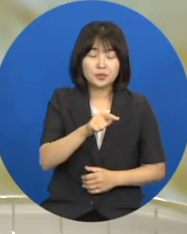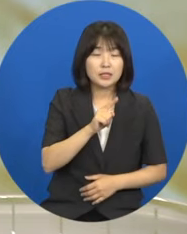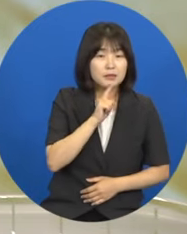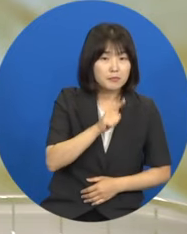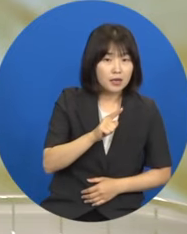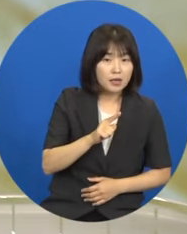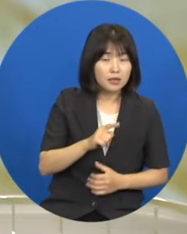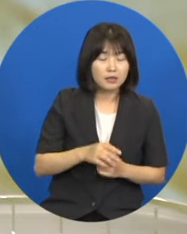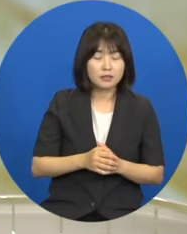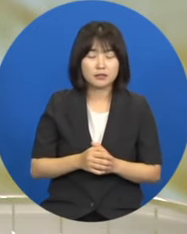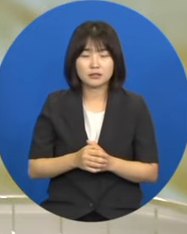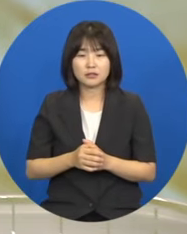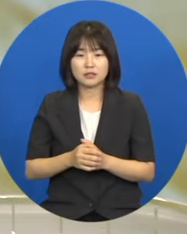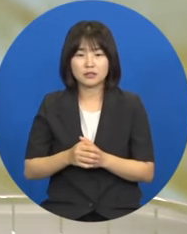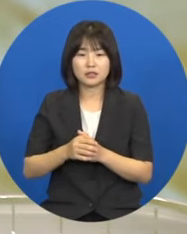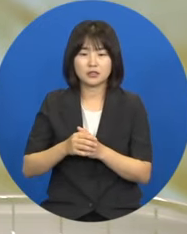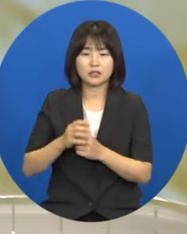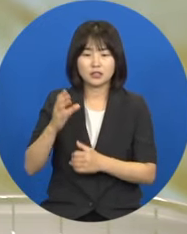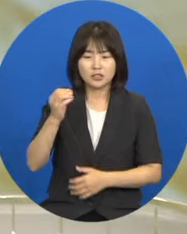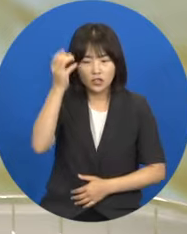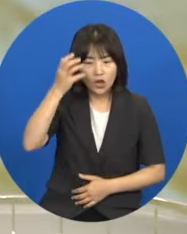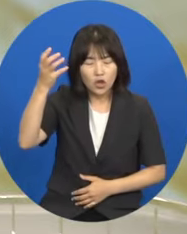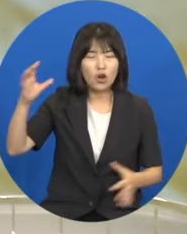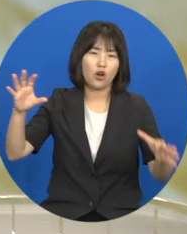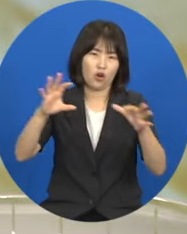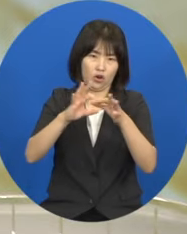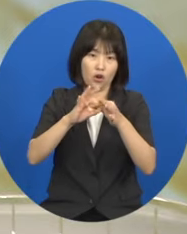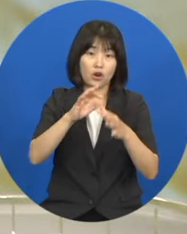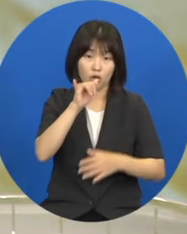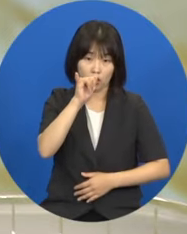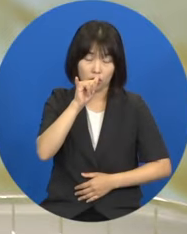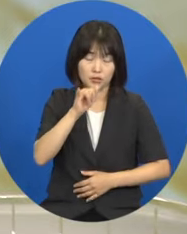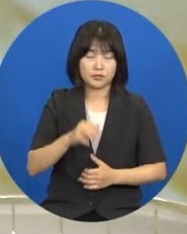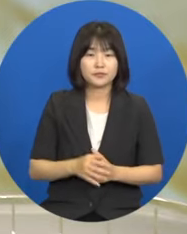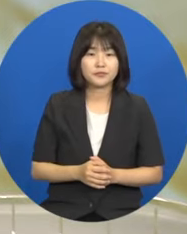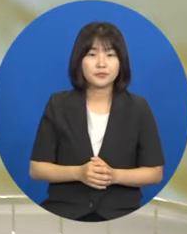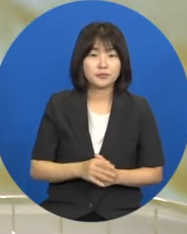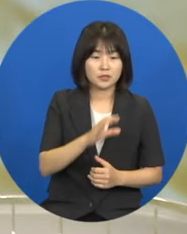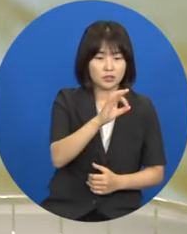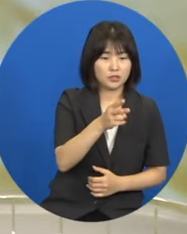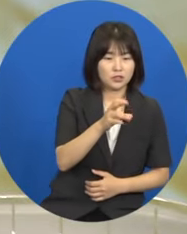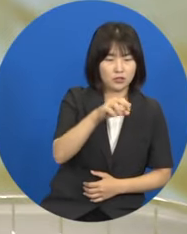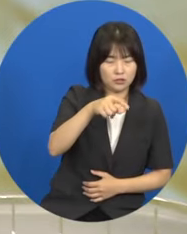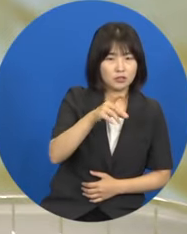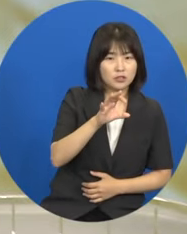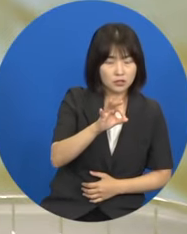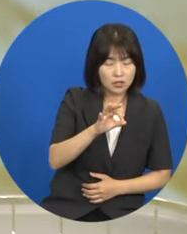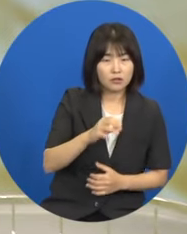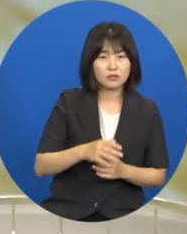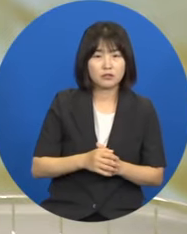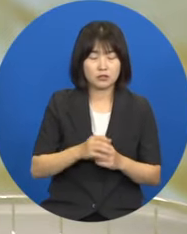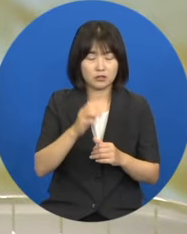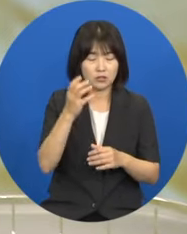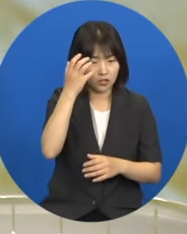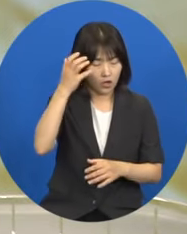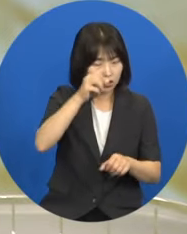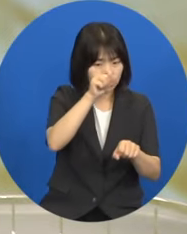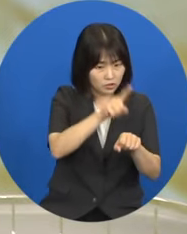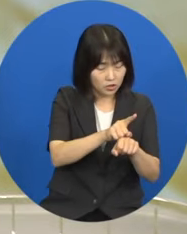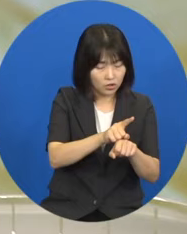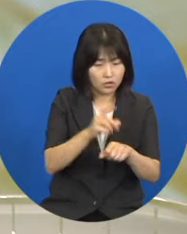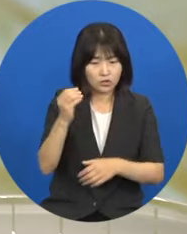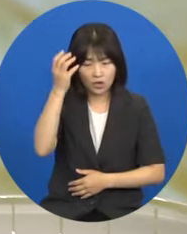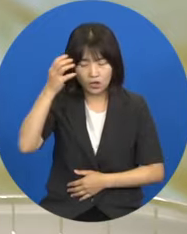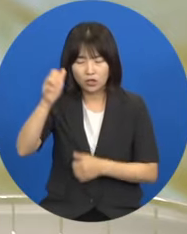성령과 연결되어 있기 때문에 그렇습니다. 특별히 영성은 성령을 따르는 삶이라고